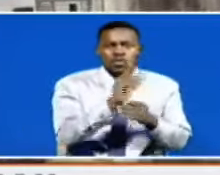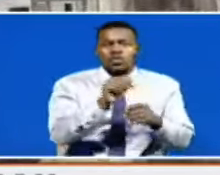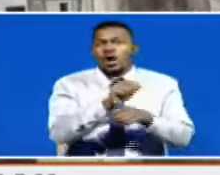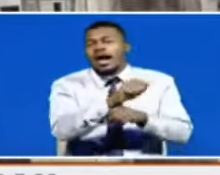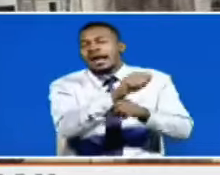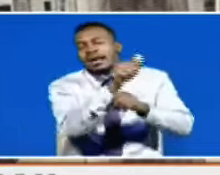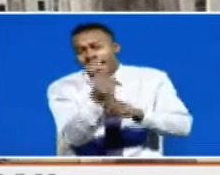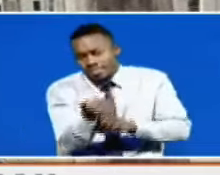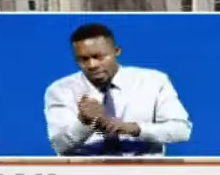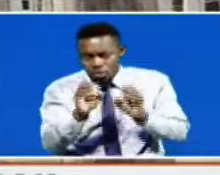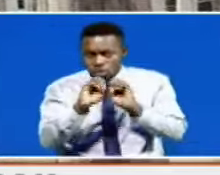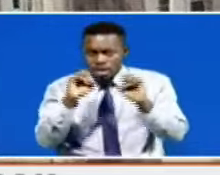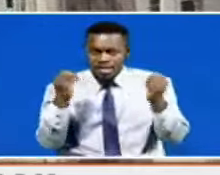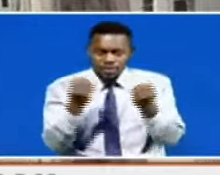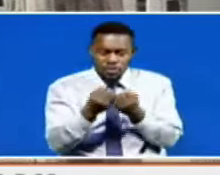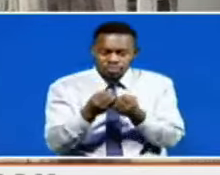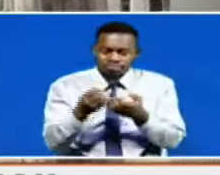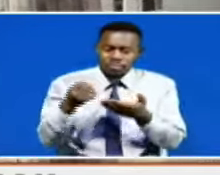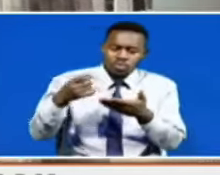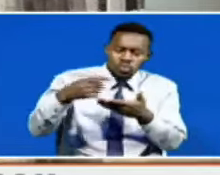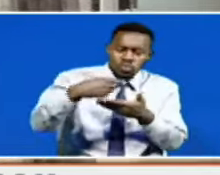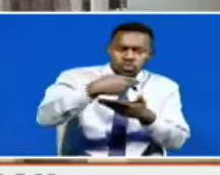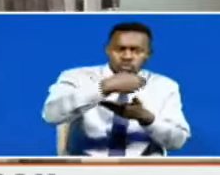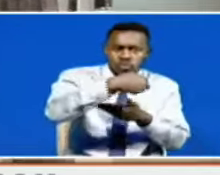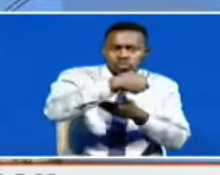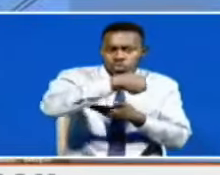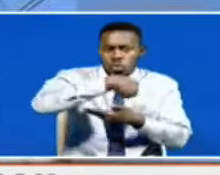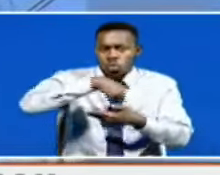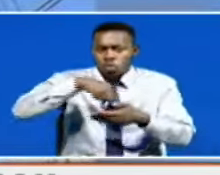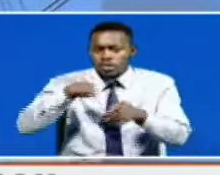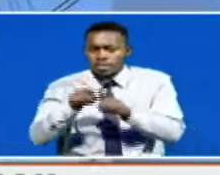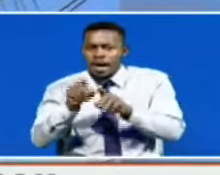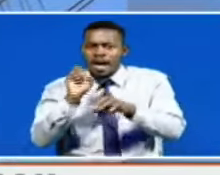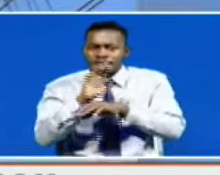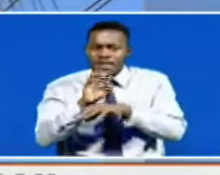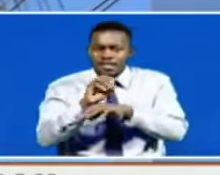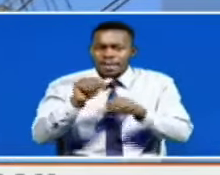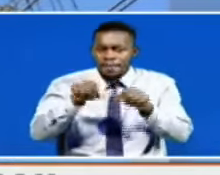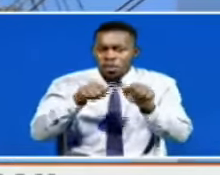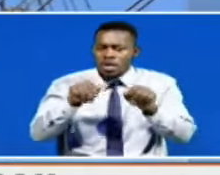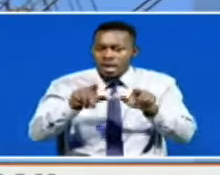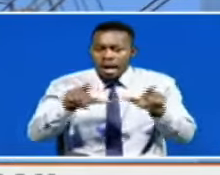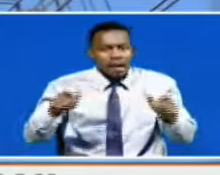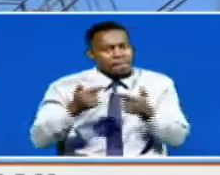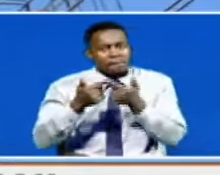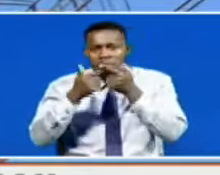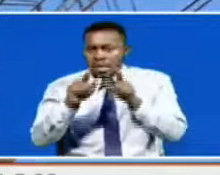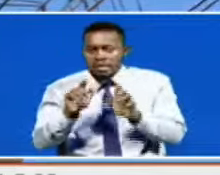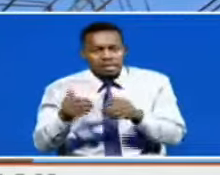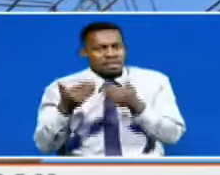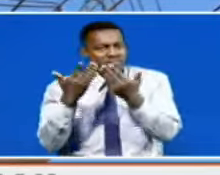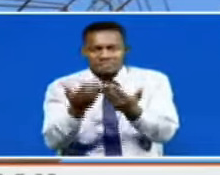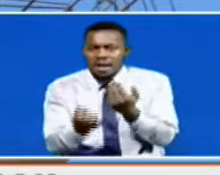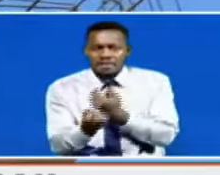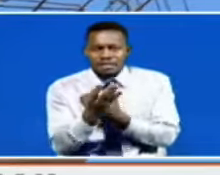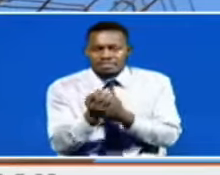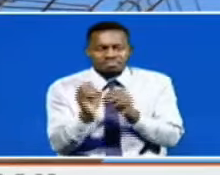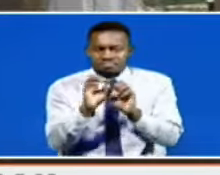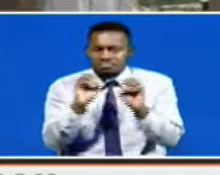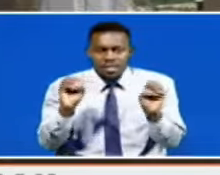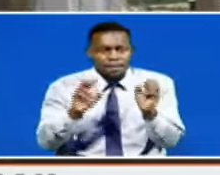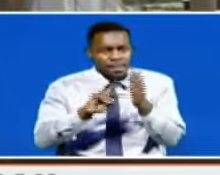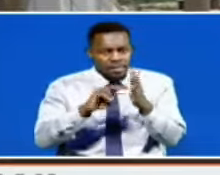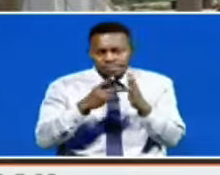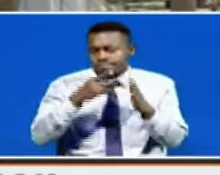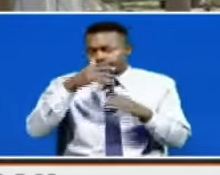ni Baseline Architects Limited kwa huduma za ushauri ambazo hazikuwahi kufanywa wala kutolewa. Uchunguzi pia umebaini